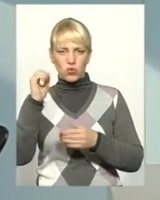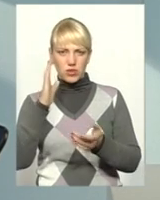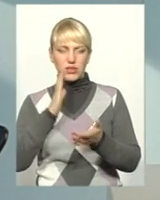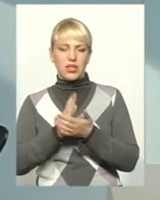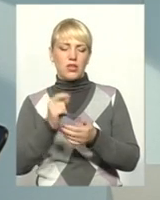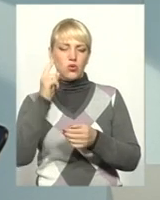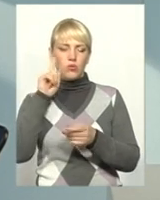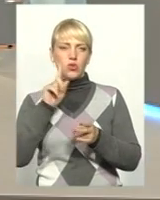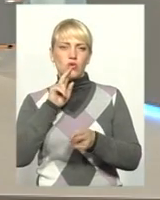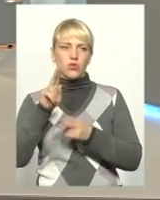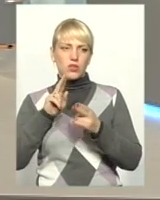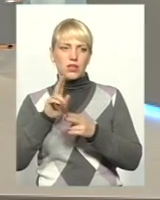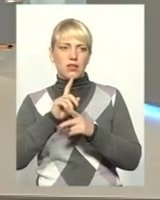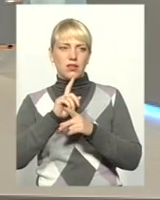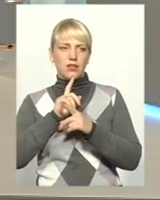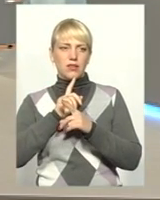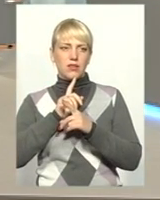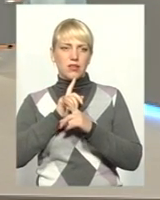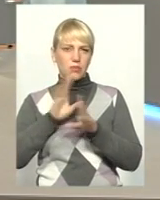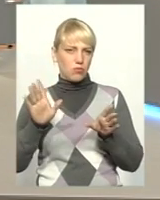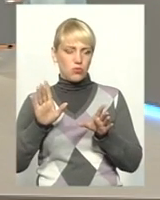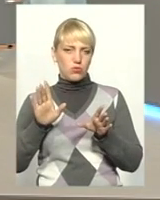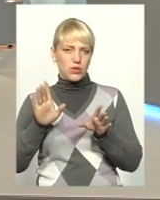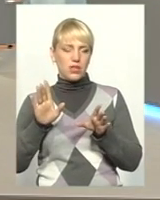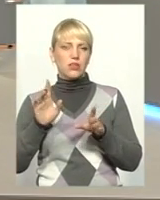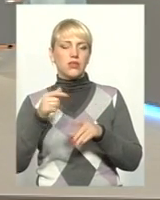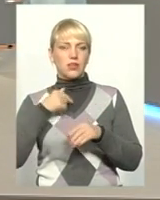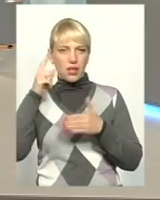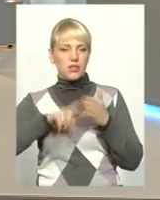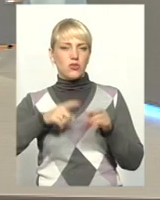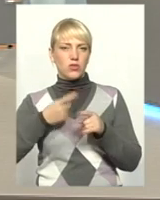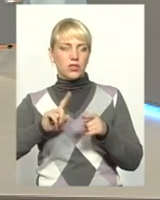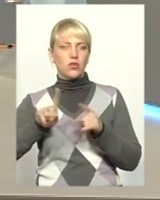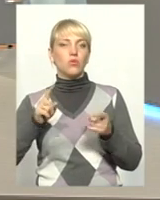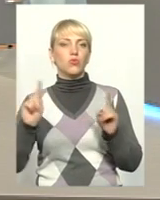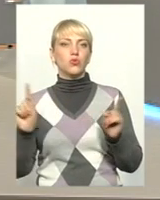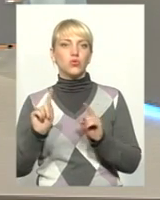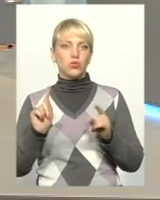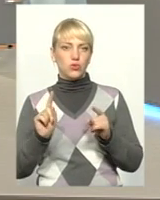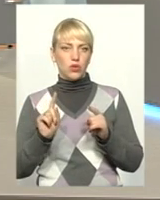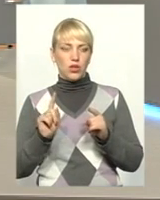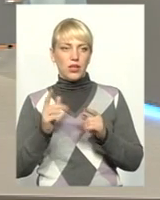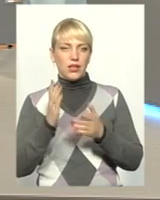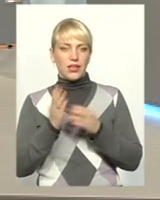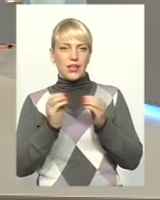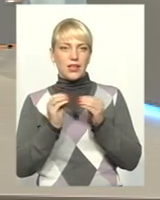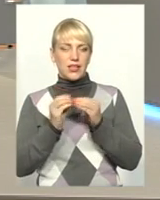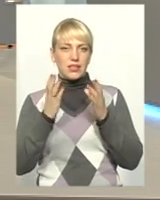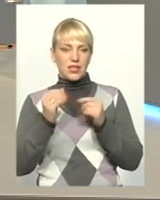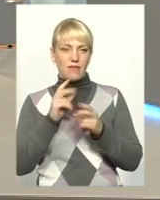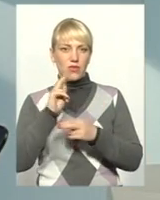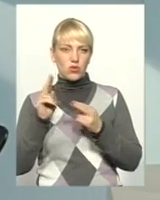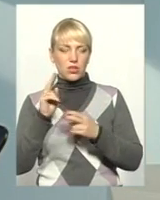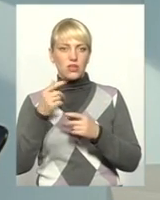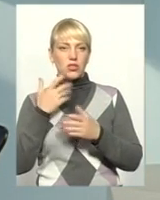оскарження не відбудеться. Надіюся, що його не відбудеться. Тому що дається 10 днів на оскарження, і якщо оскарження, то